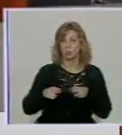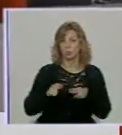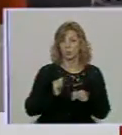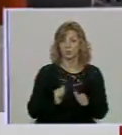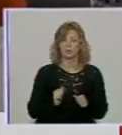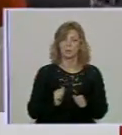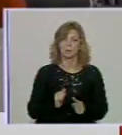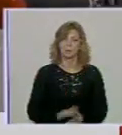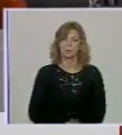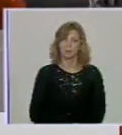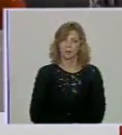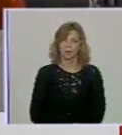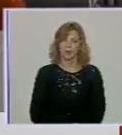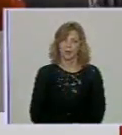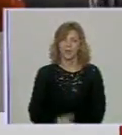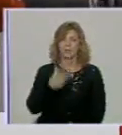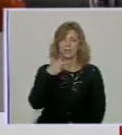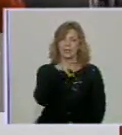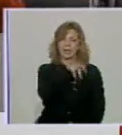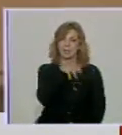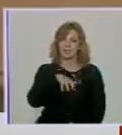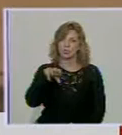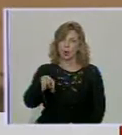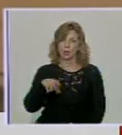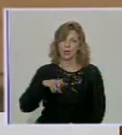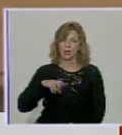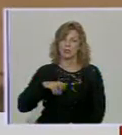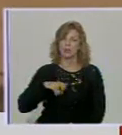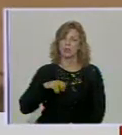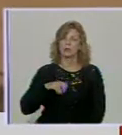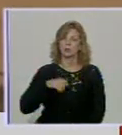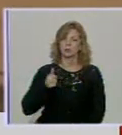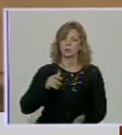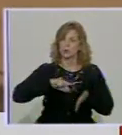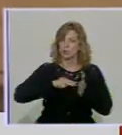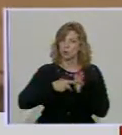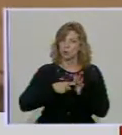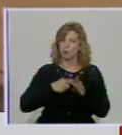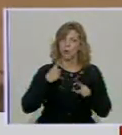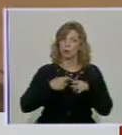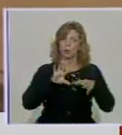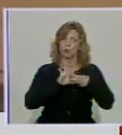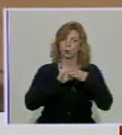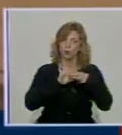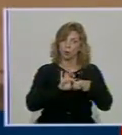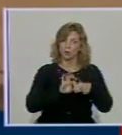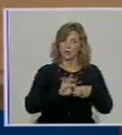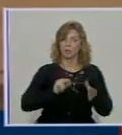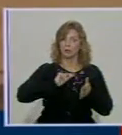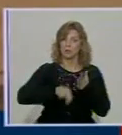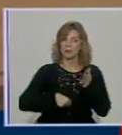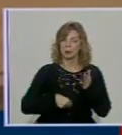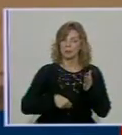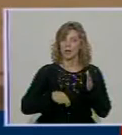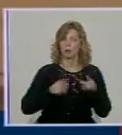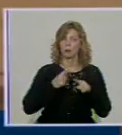cele 4 zone. 3 zone sunt acoperite în acest moment, avem un contract cadru pe ele, deci putem asigura în orice moment